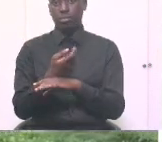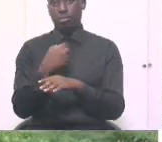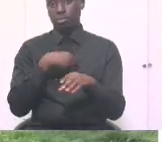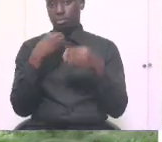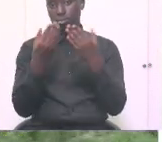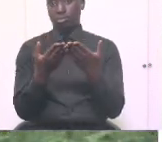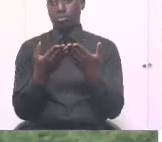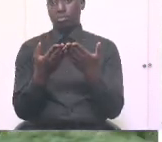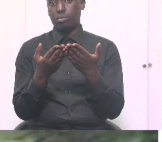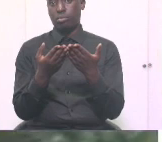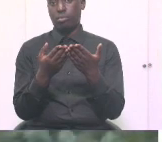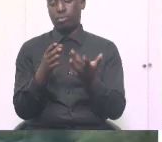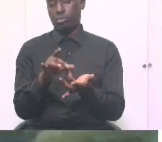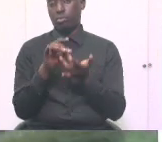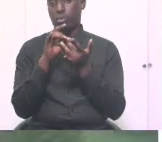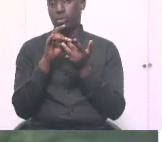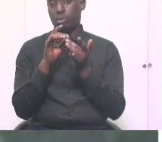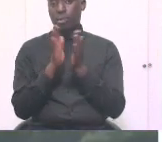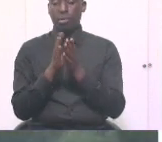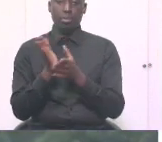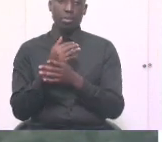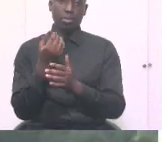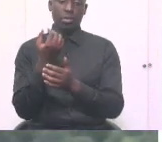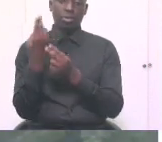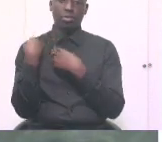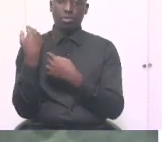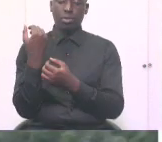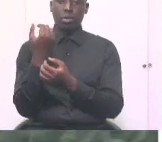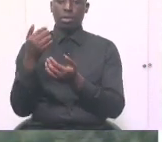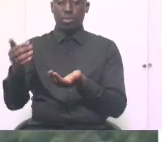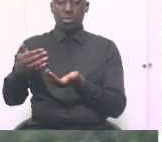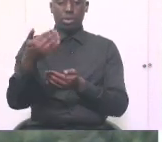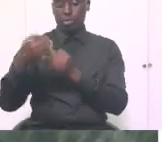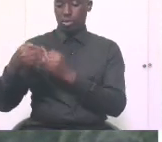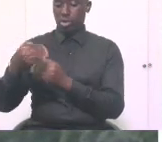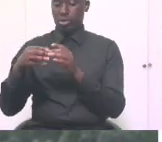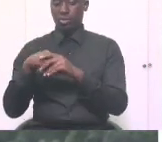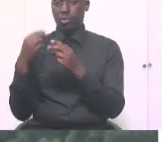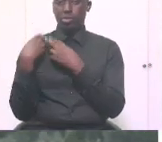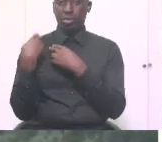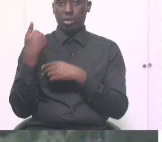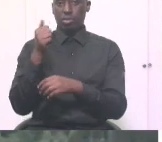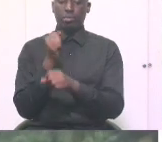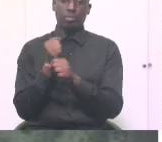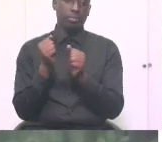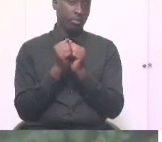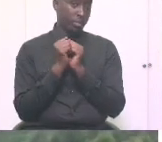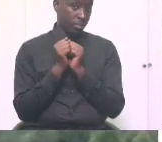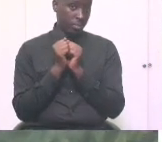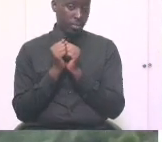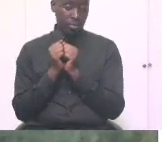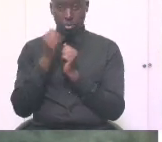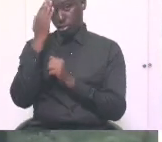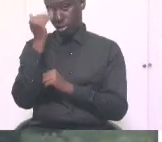karabitanga ndetse by'umwihariko na minisiteri ishinzwe ibidukikije nayo ibifite mu nshingano nayo dufatanya ukundi mu kugira